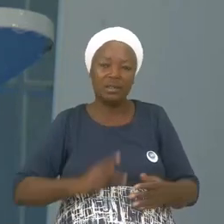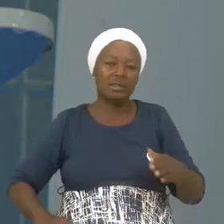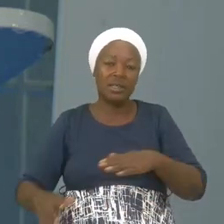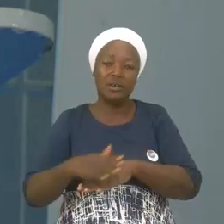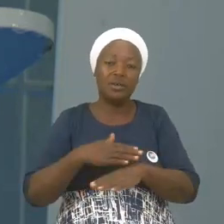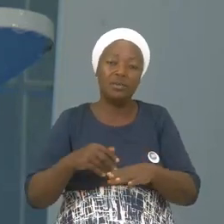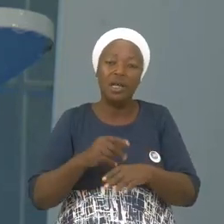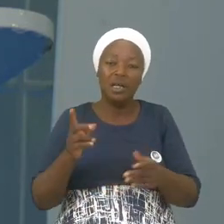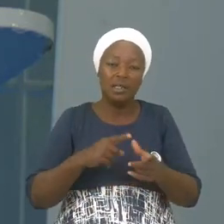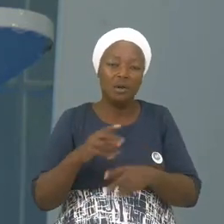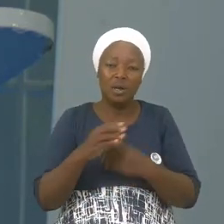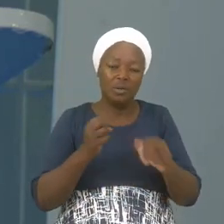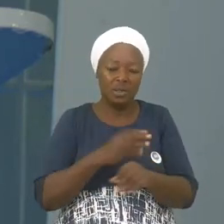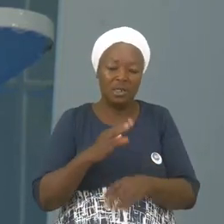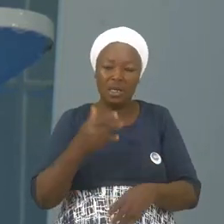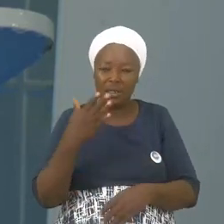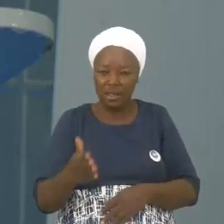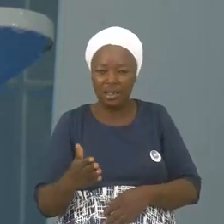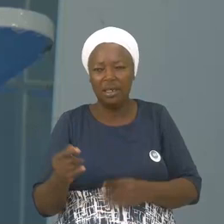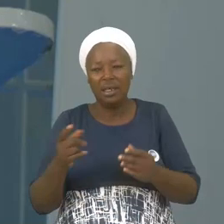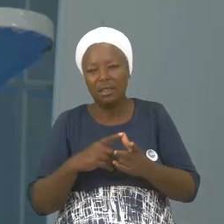Nos conseillers sont là.